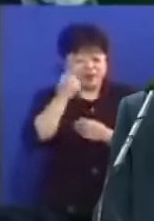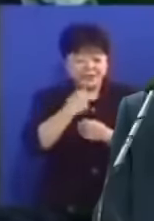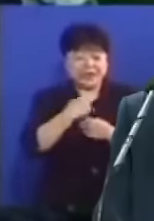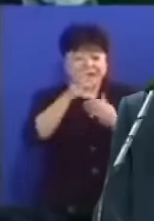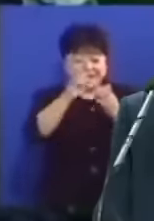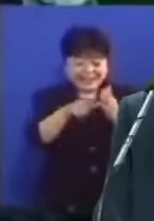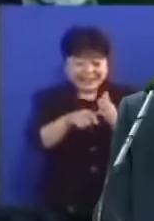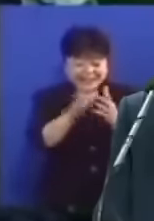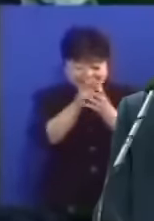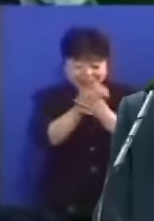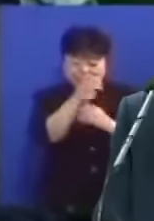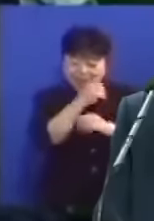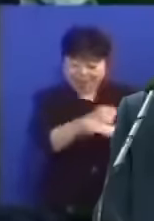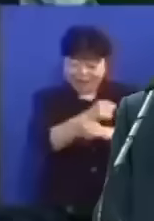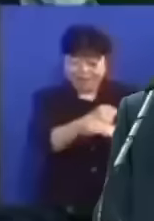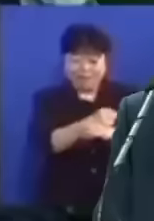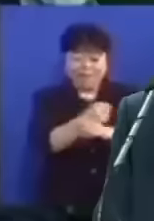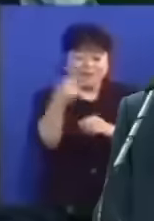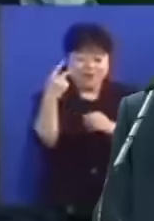당할 때 기도하고